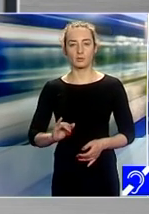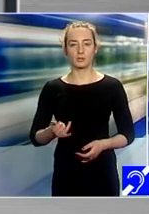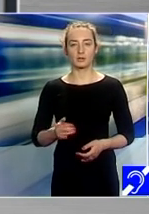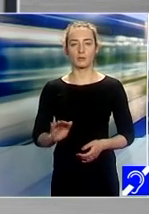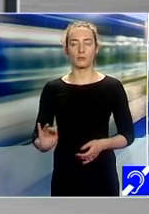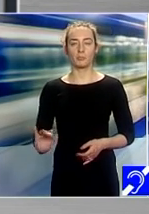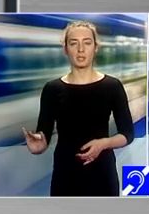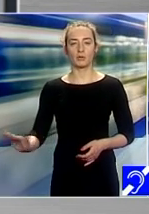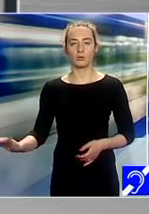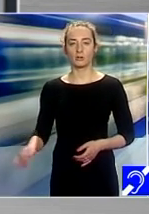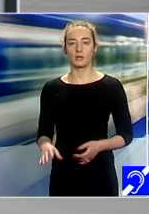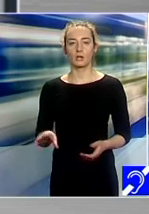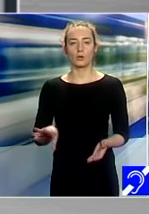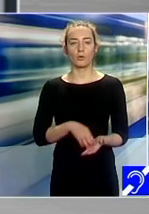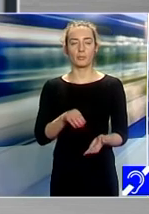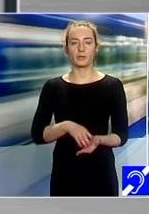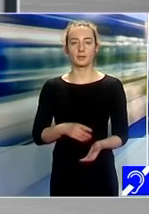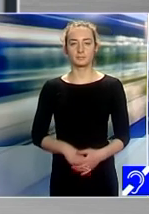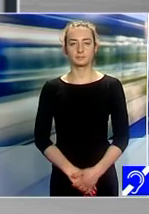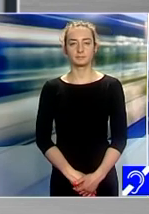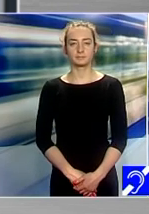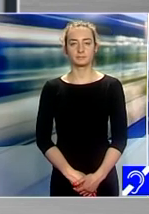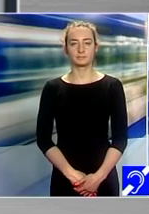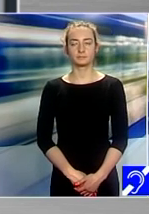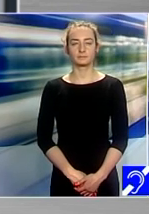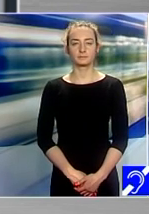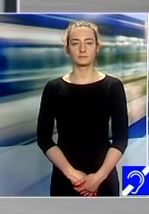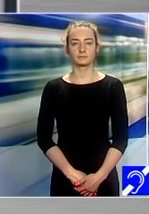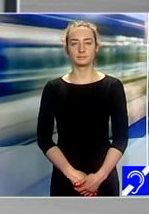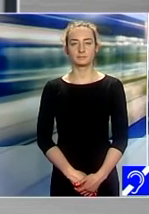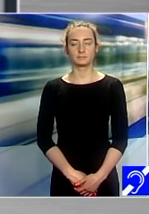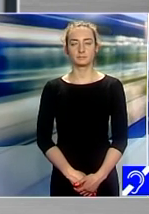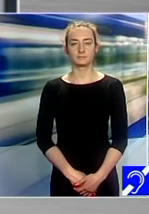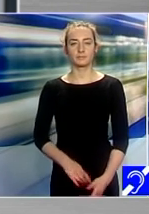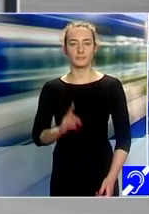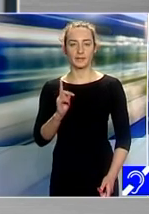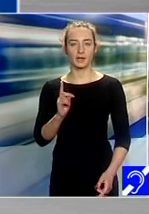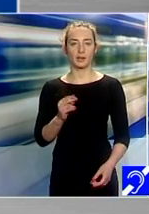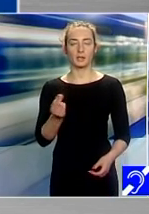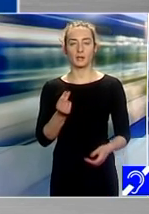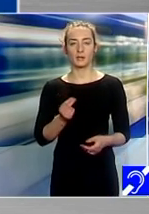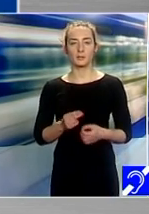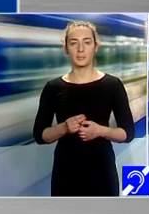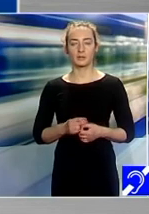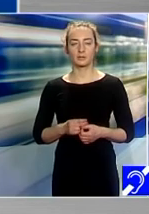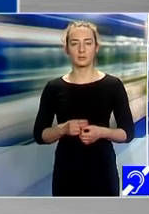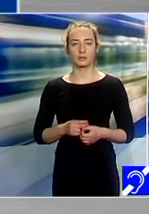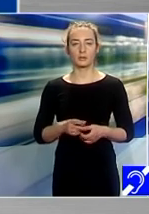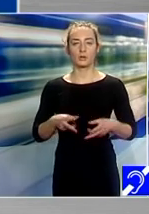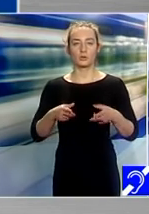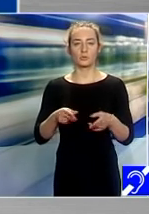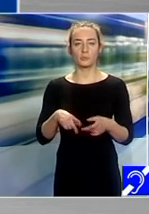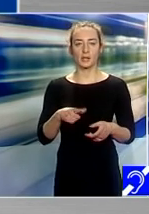ale copiilor în copie. În principiu, cam... Dar, pentru... Deci, drumul este